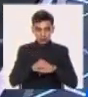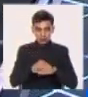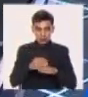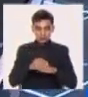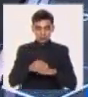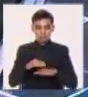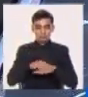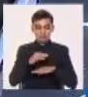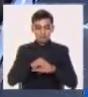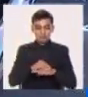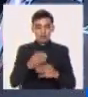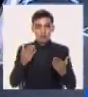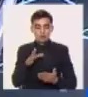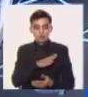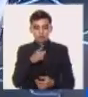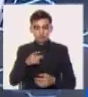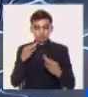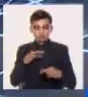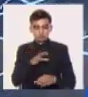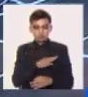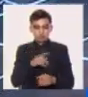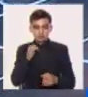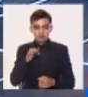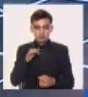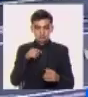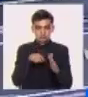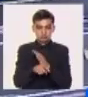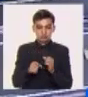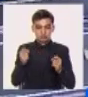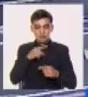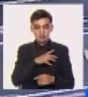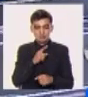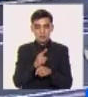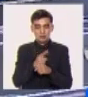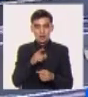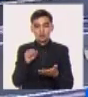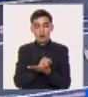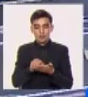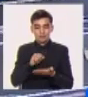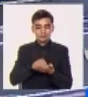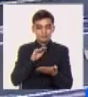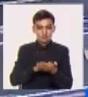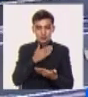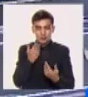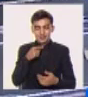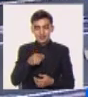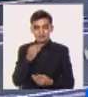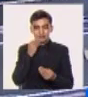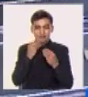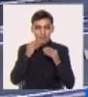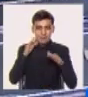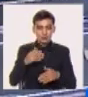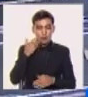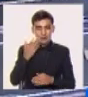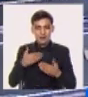Аска. Каким же образом удается обойти запрет? Дело в том, что в документе не указано, когда точки общепита должны